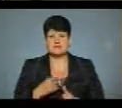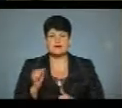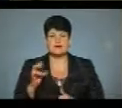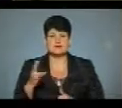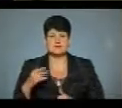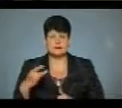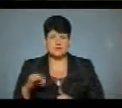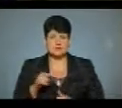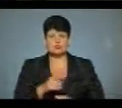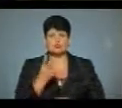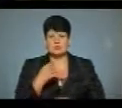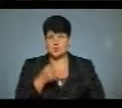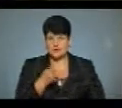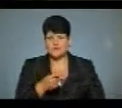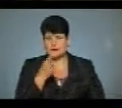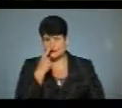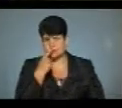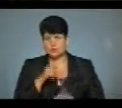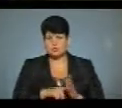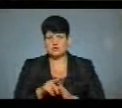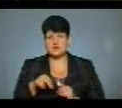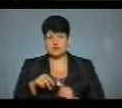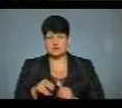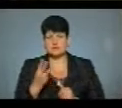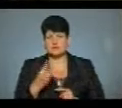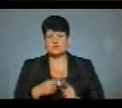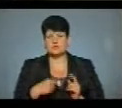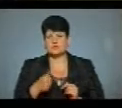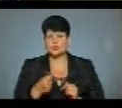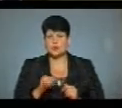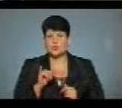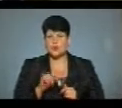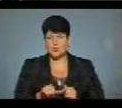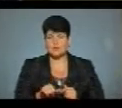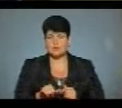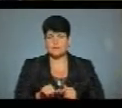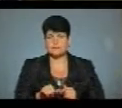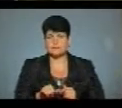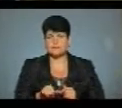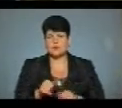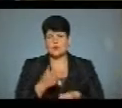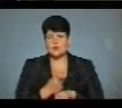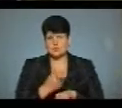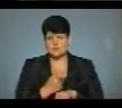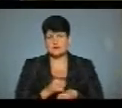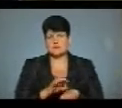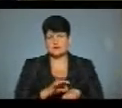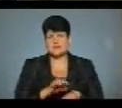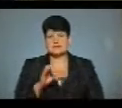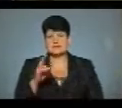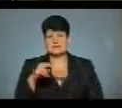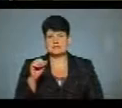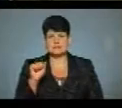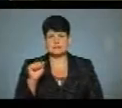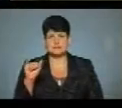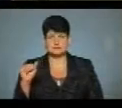4 роки. Він недавно почав ходити в 3,5 роки. В нього основний, так би мовити, діагноз – це синдром Дауна,